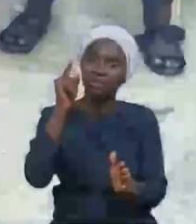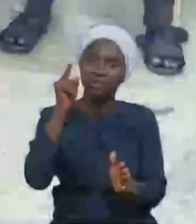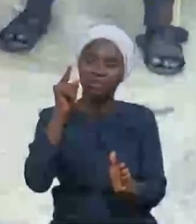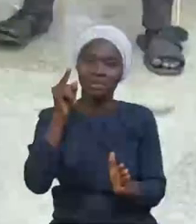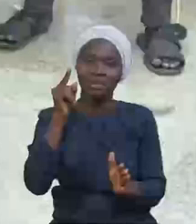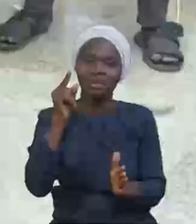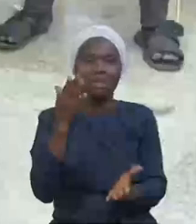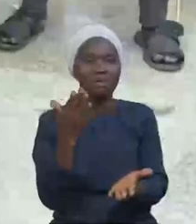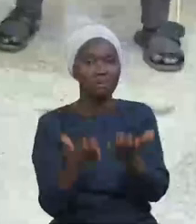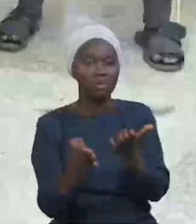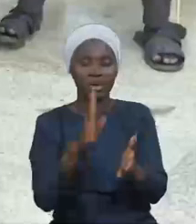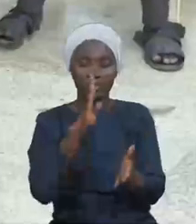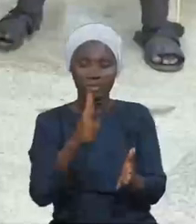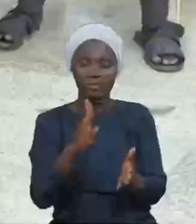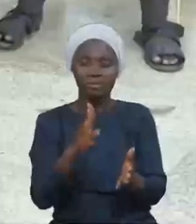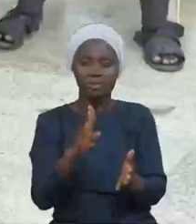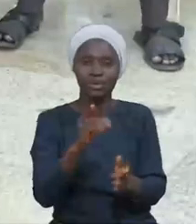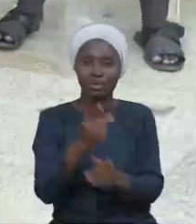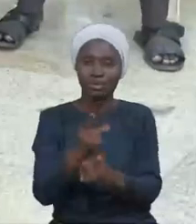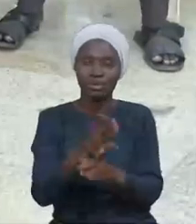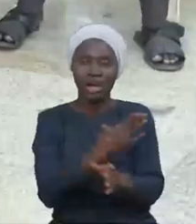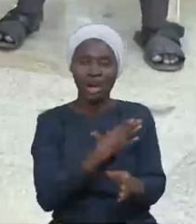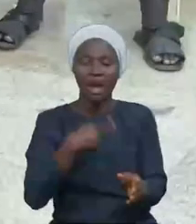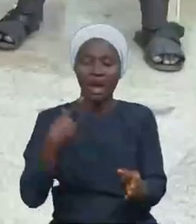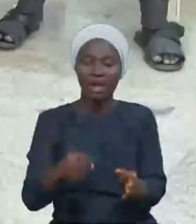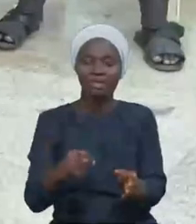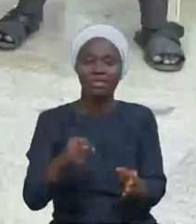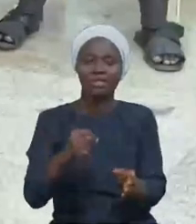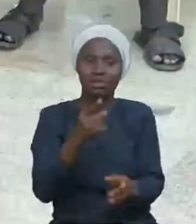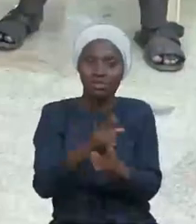la foi en Jésus.